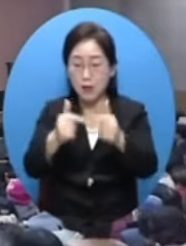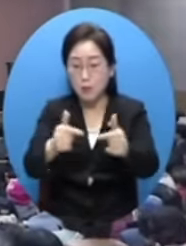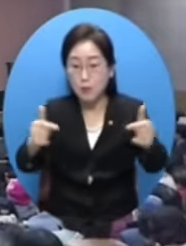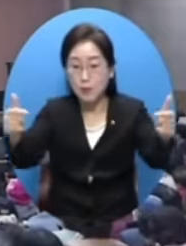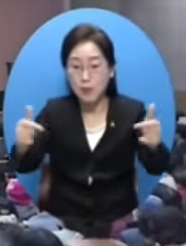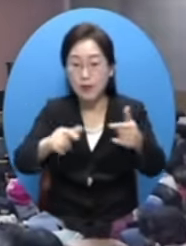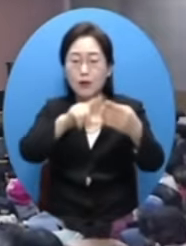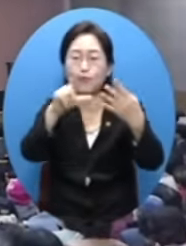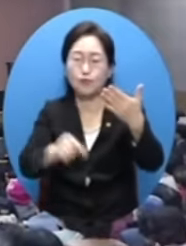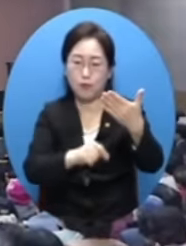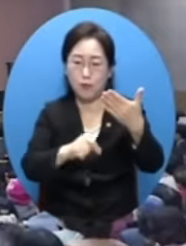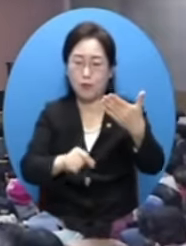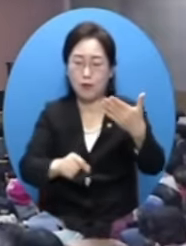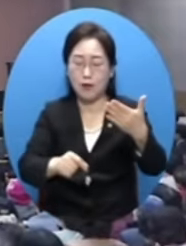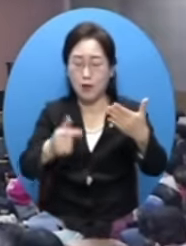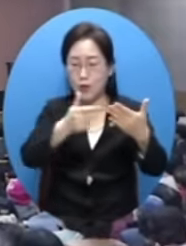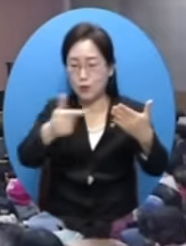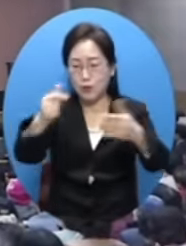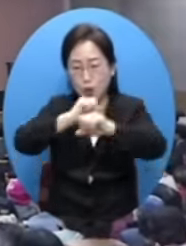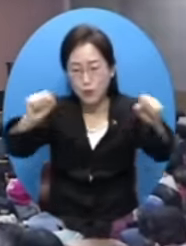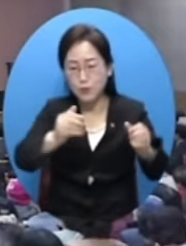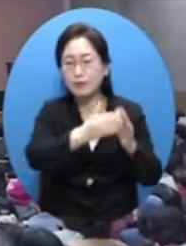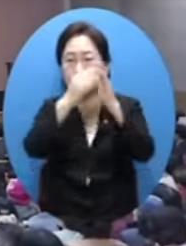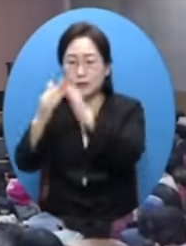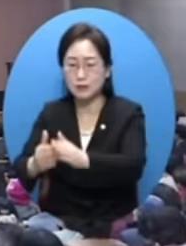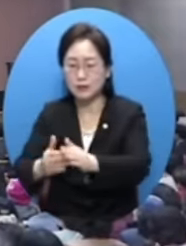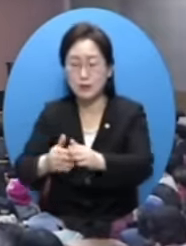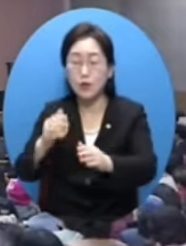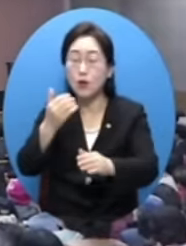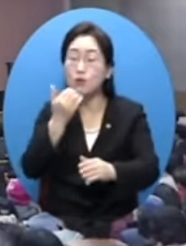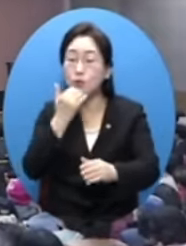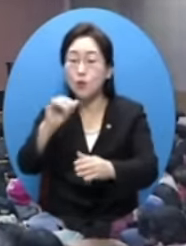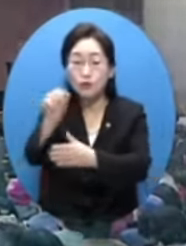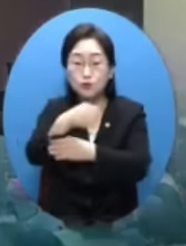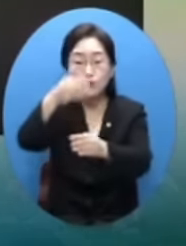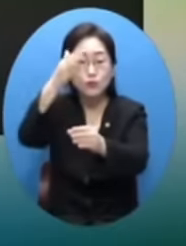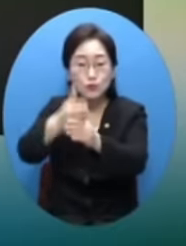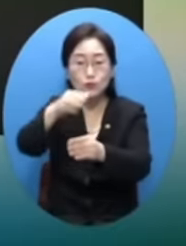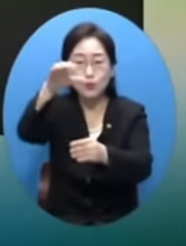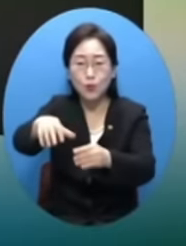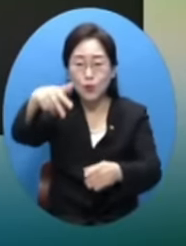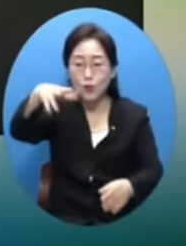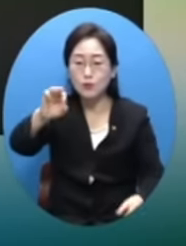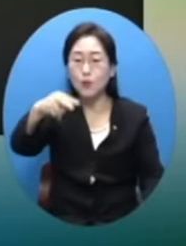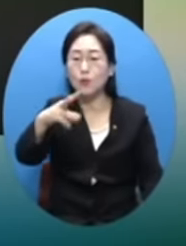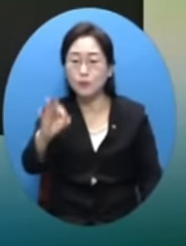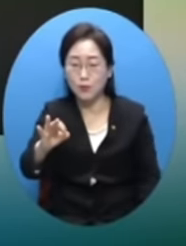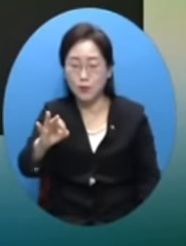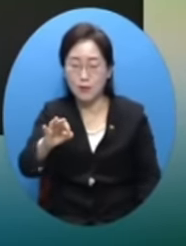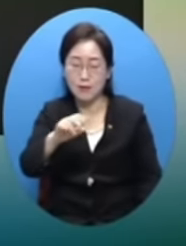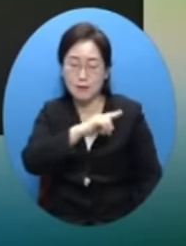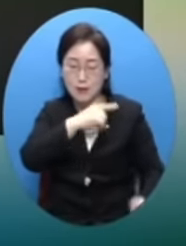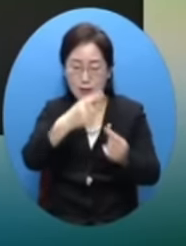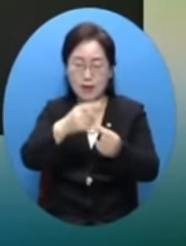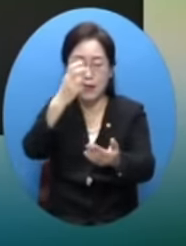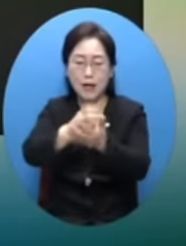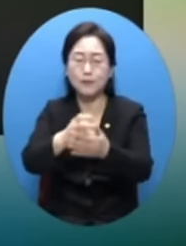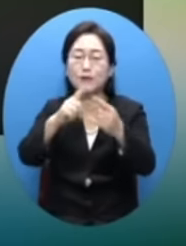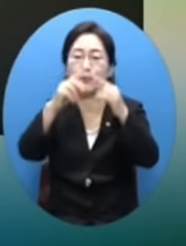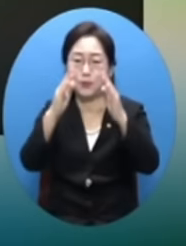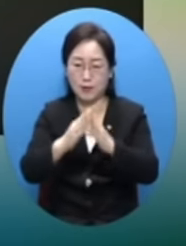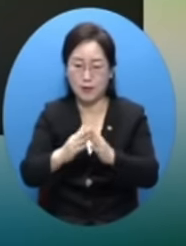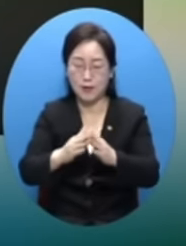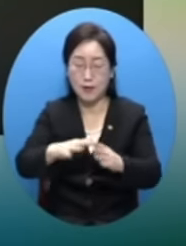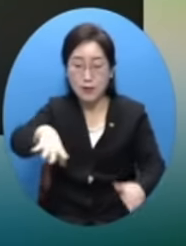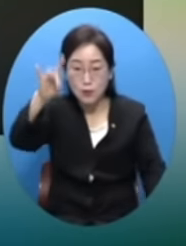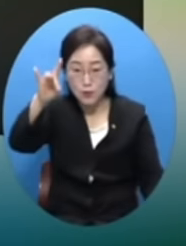달에 큰 곳으로 장소를 옮긴 것이 오늘 서울 중구 정동에 위치한 정동 제1감리교회입니다. 이것이 한국